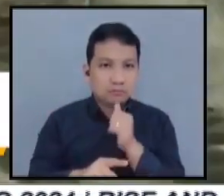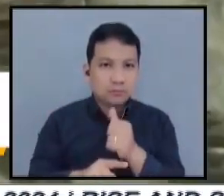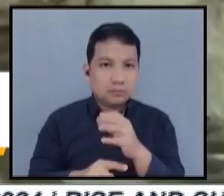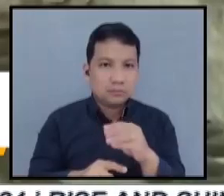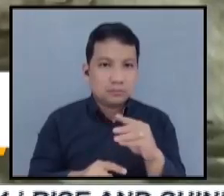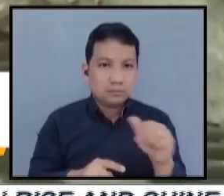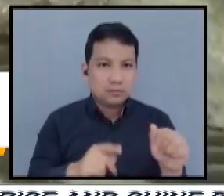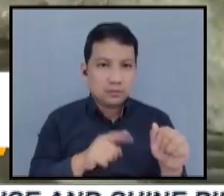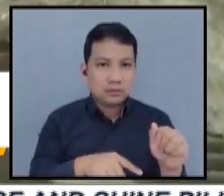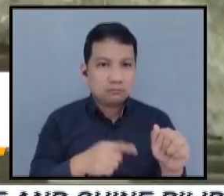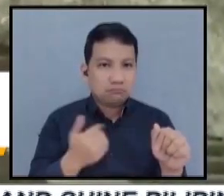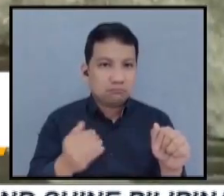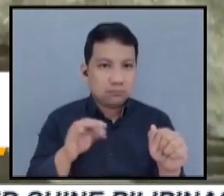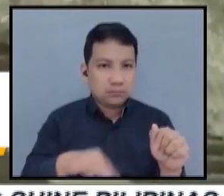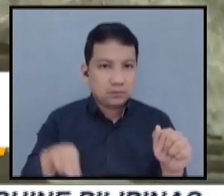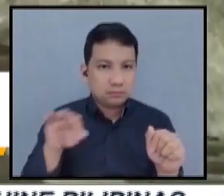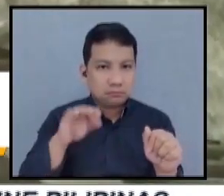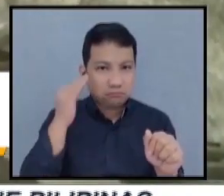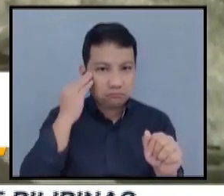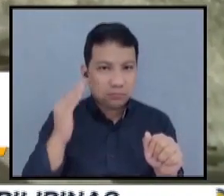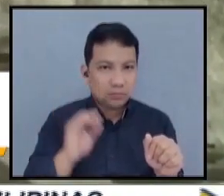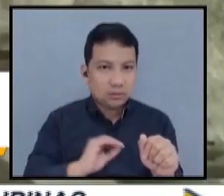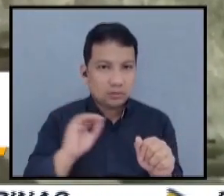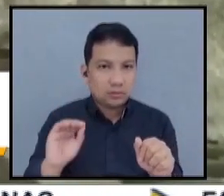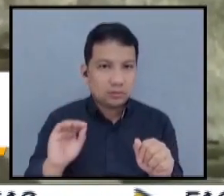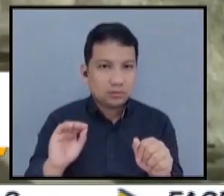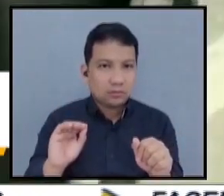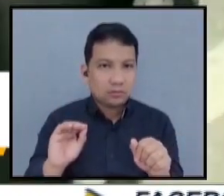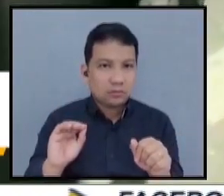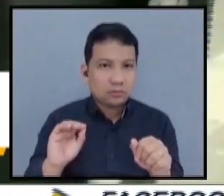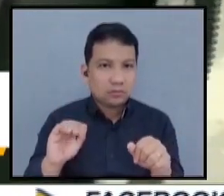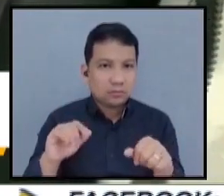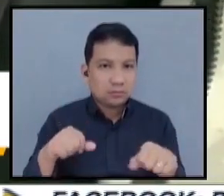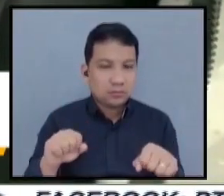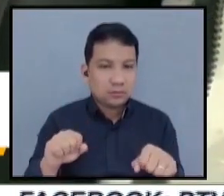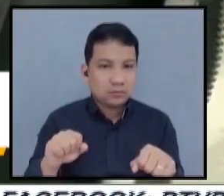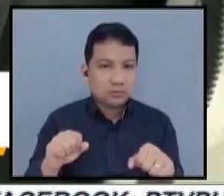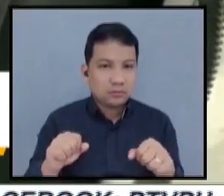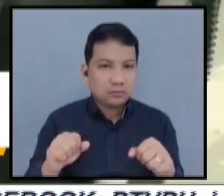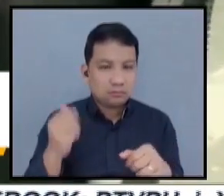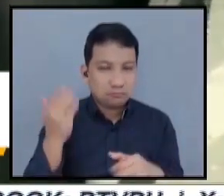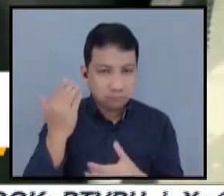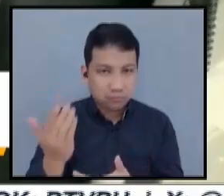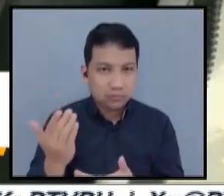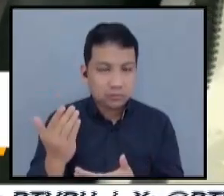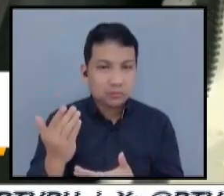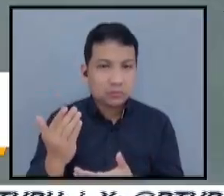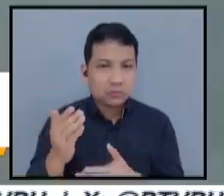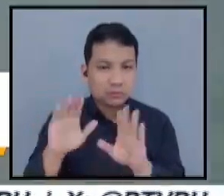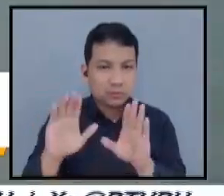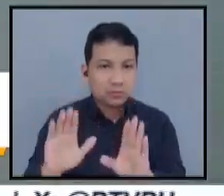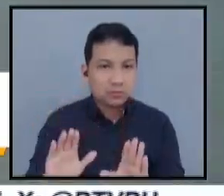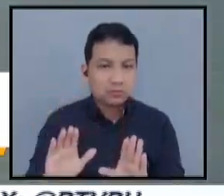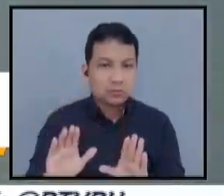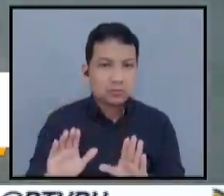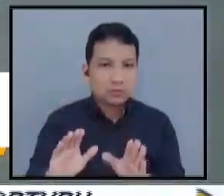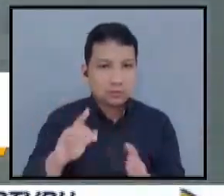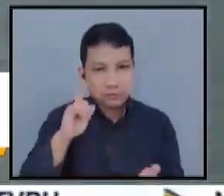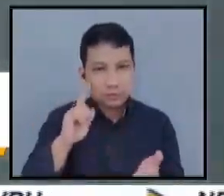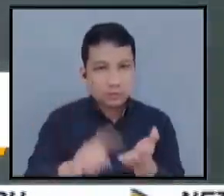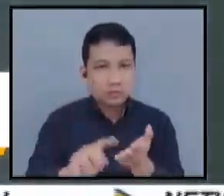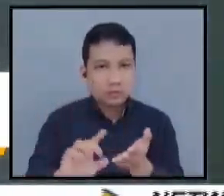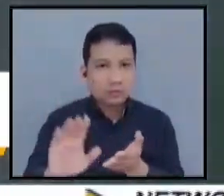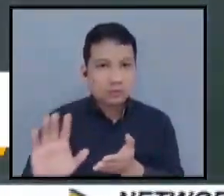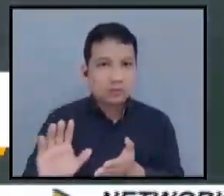dapat gamitin ng mga may-ari at drivers ng ganitong klaseng sasakyan ang linggong ito para iparehistro ang kanilang